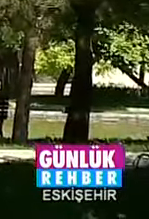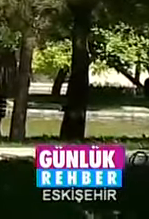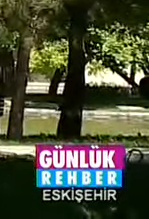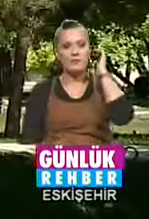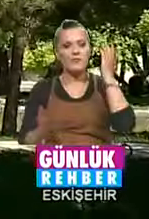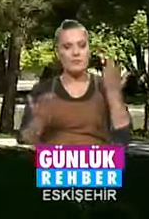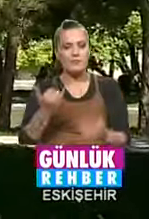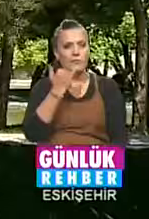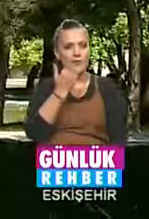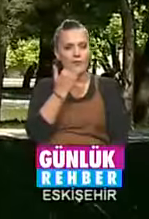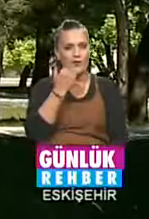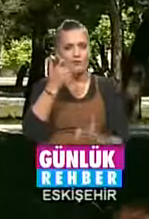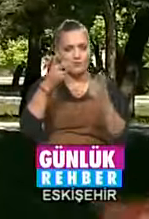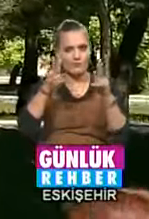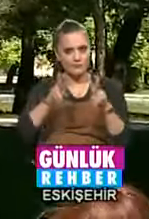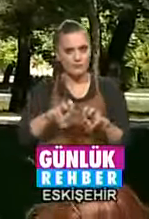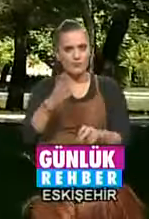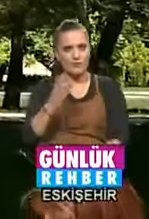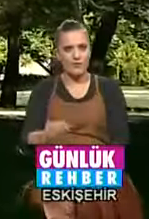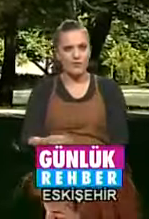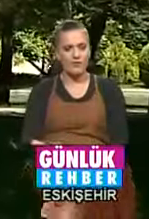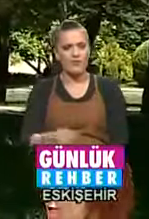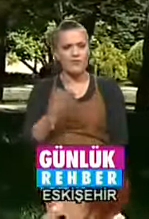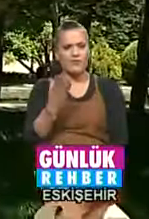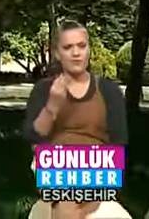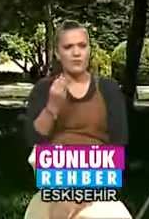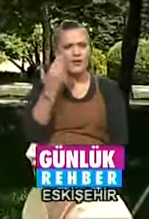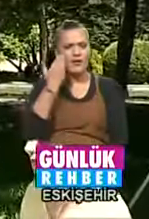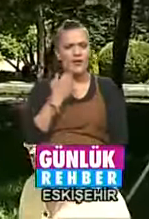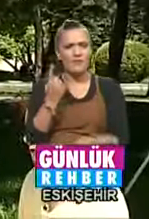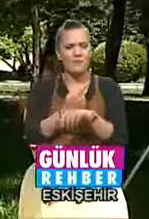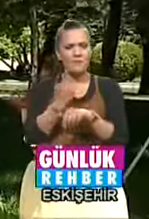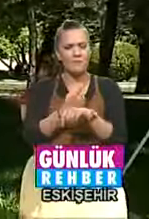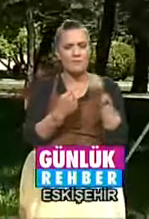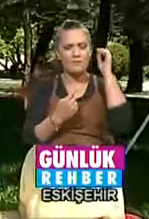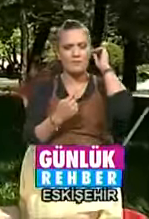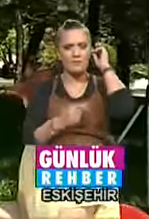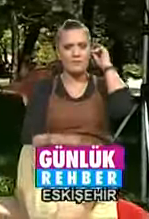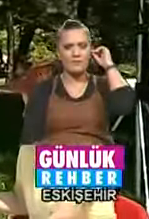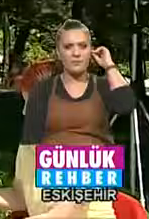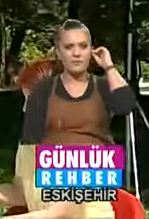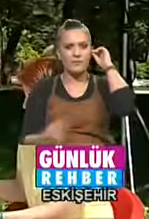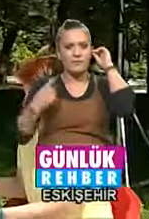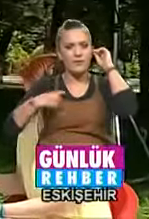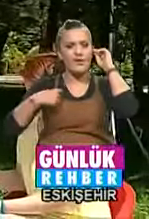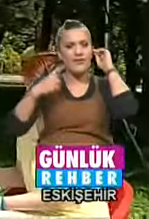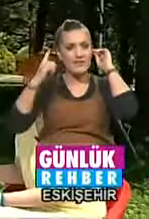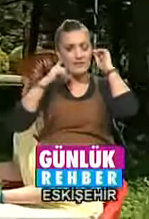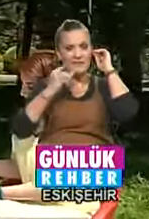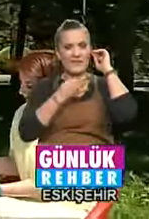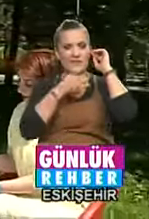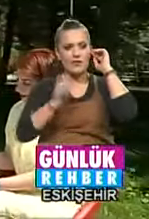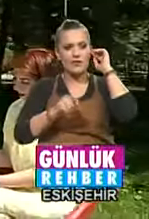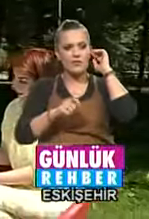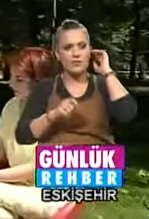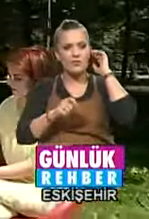Evet efendim, konuklarım yerlerini aldılar. Çok yine çok keyifli bir bölüm, bunu özellikle izlemenizi, dinlemenizi rica ediyorum.